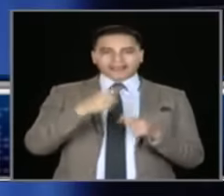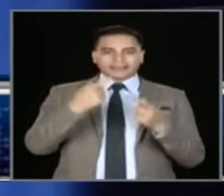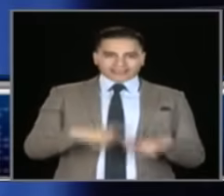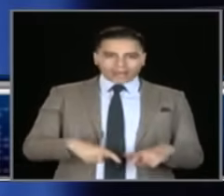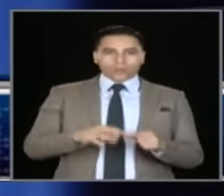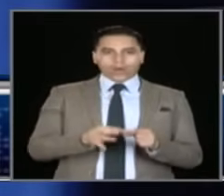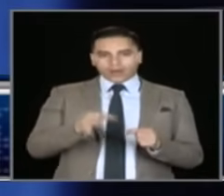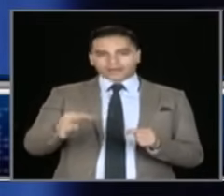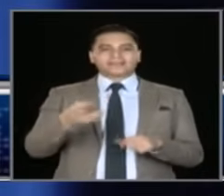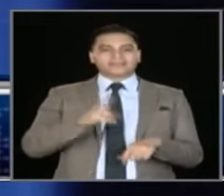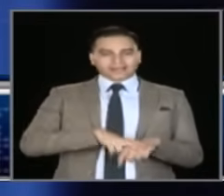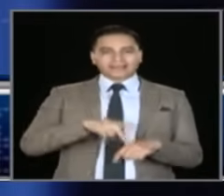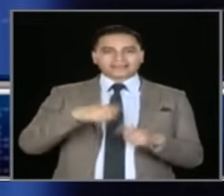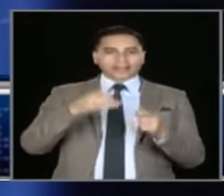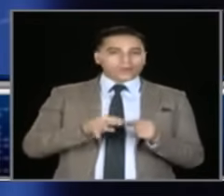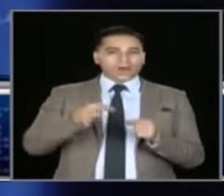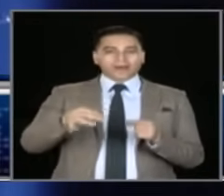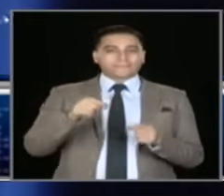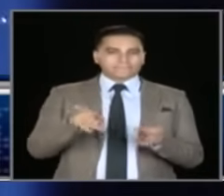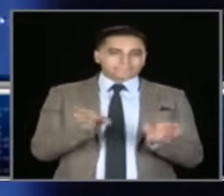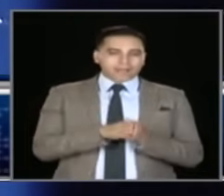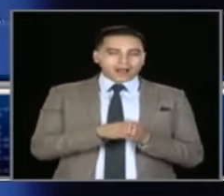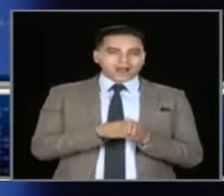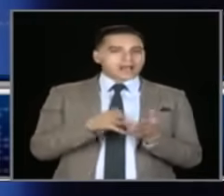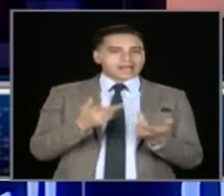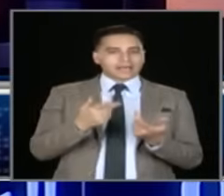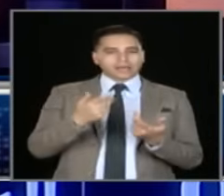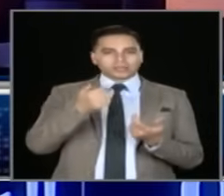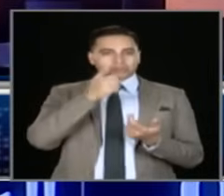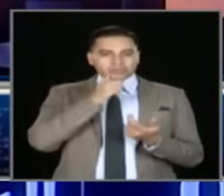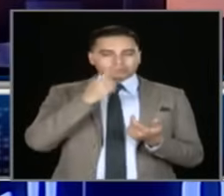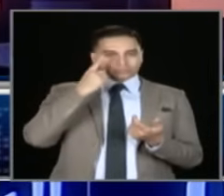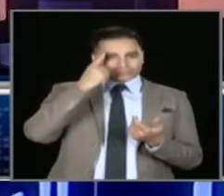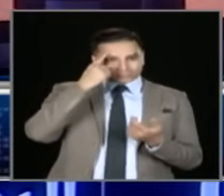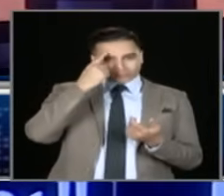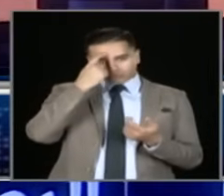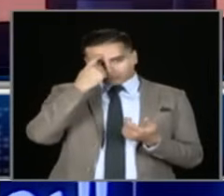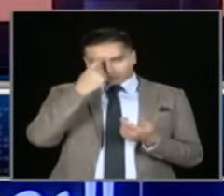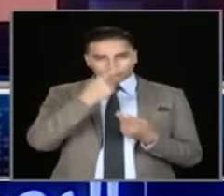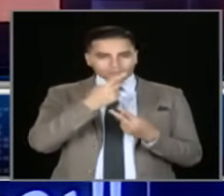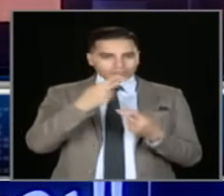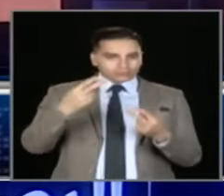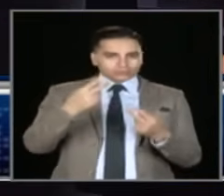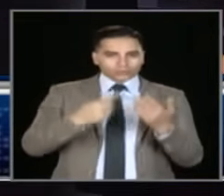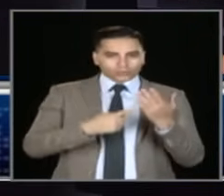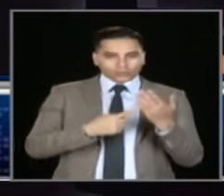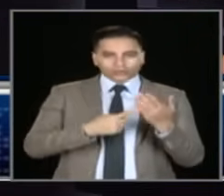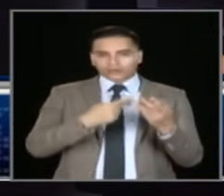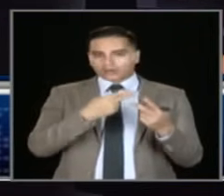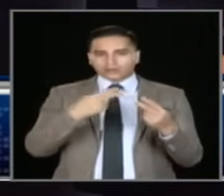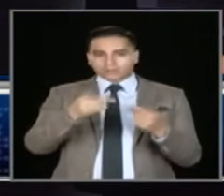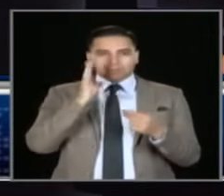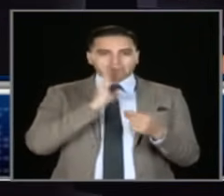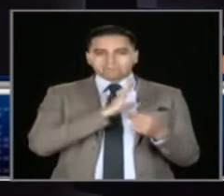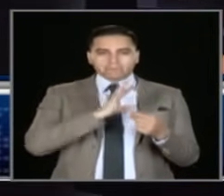النهر حوالي 800 كيلومتر، مساحة حوض النهر